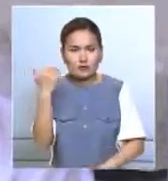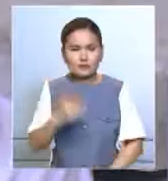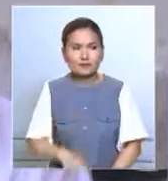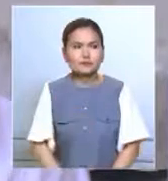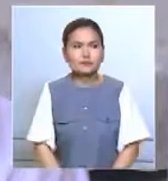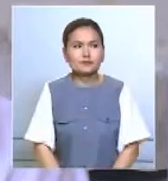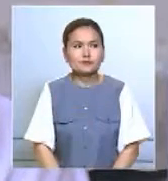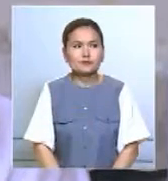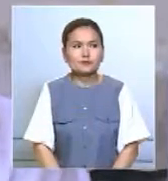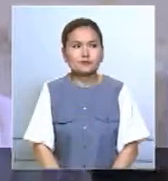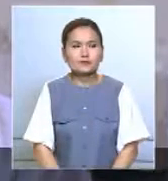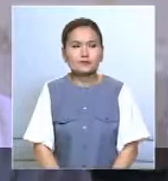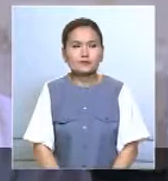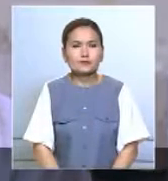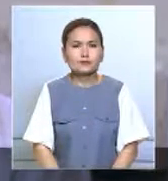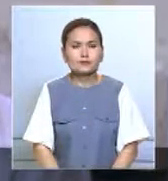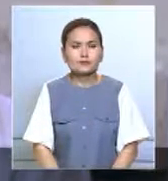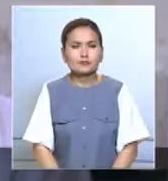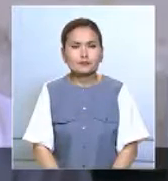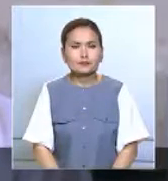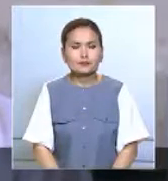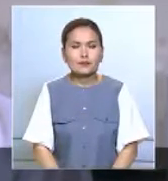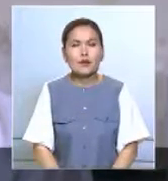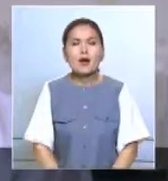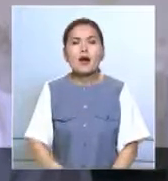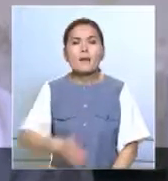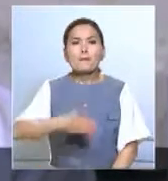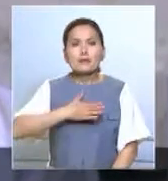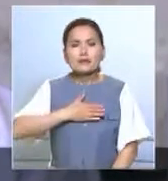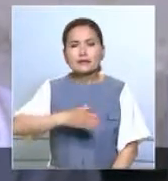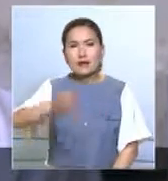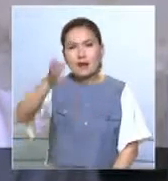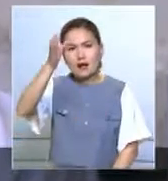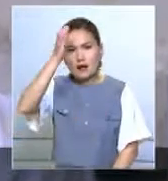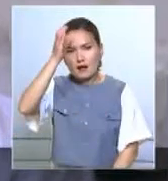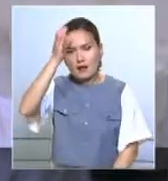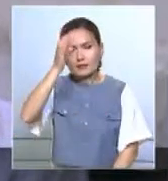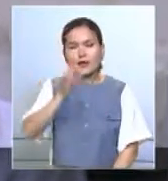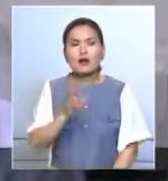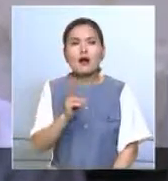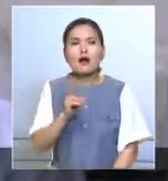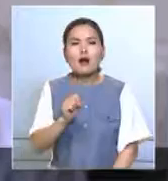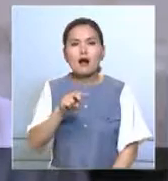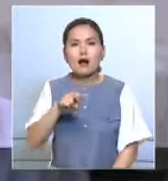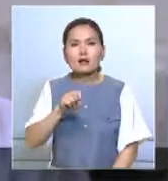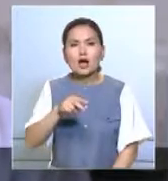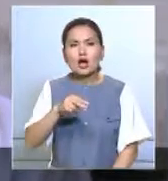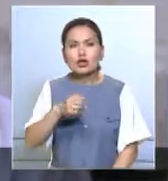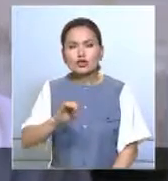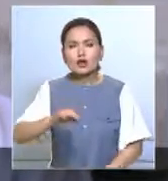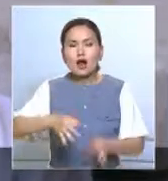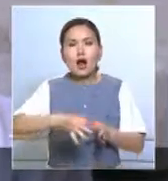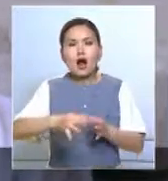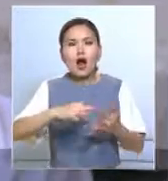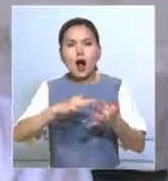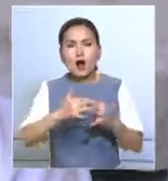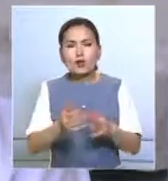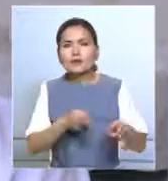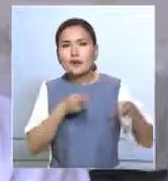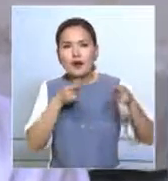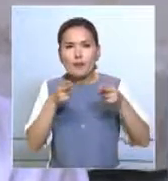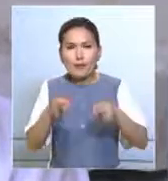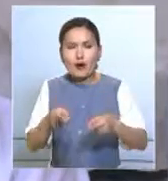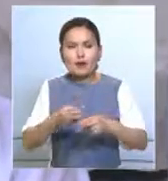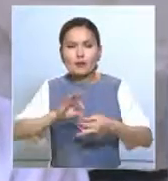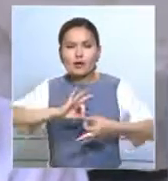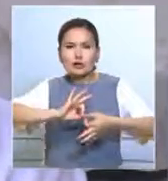Наши сотрудники выезжали. Біздің мамандар Калачи ауылына барып, зерттеу жұмыстарын жүргізді. Сол уақытта алынған барлық